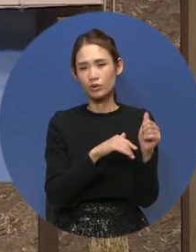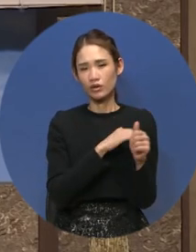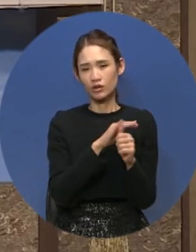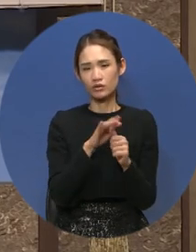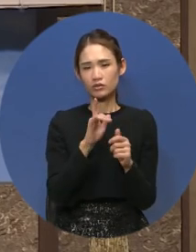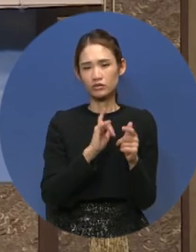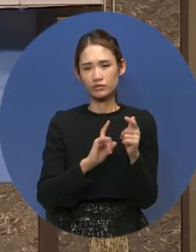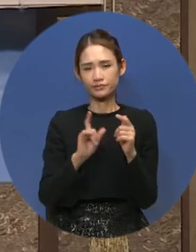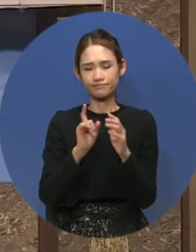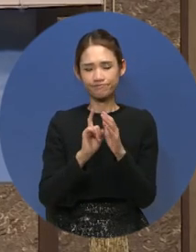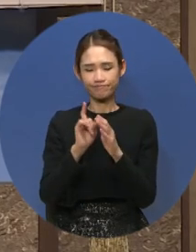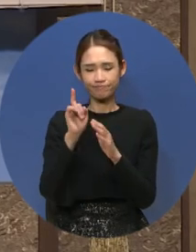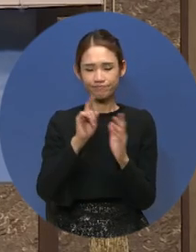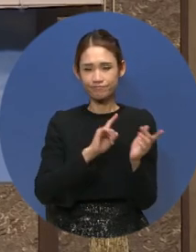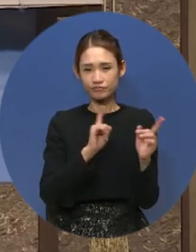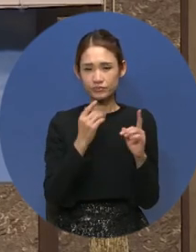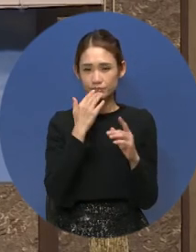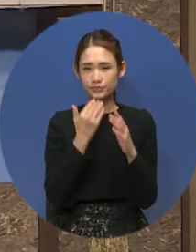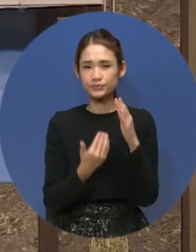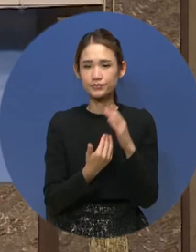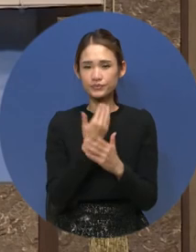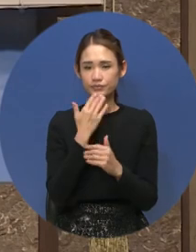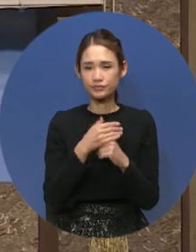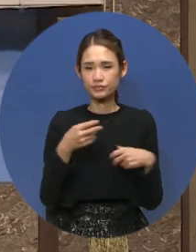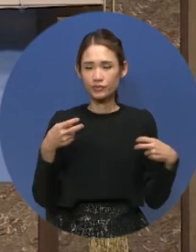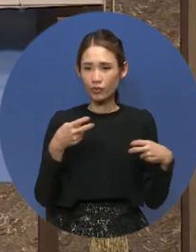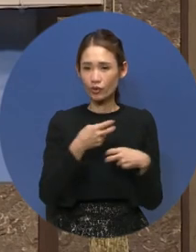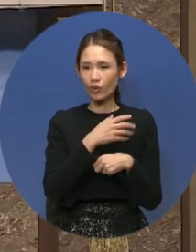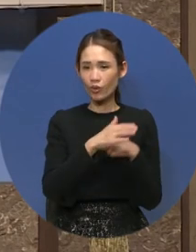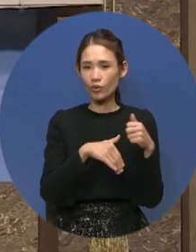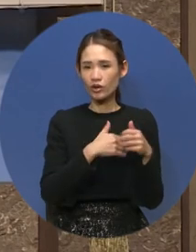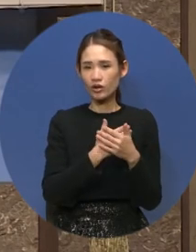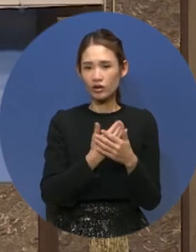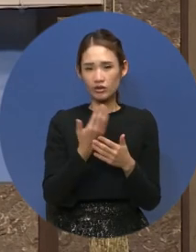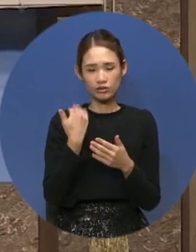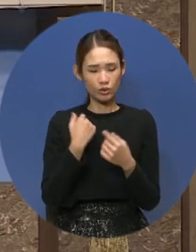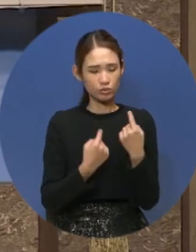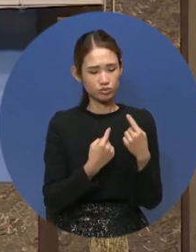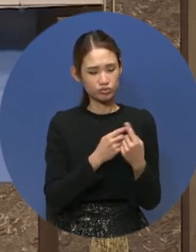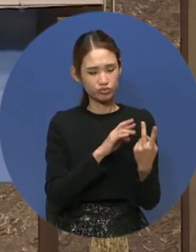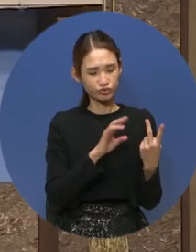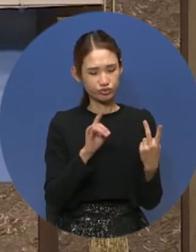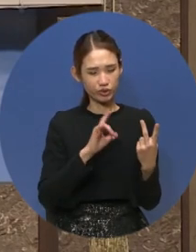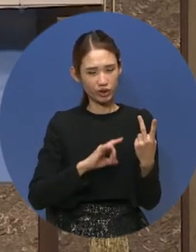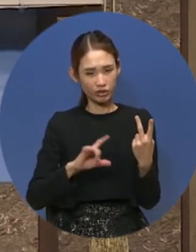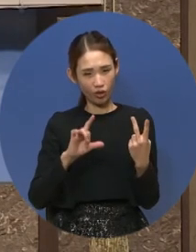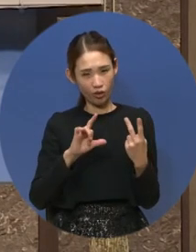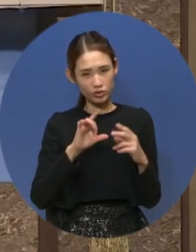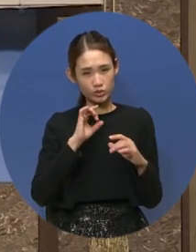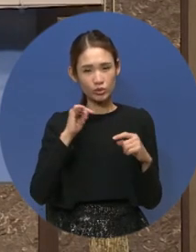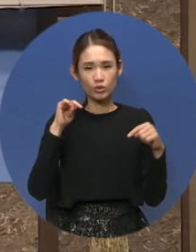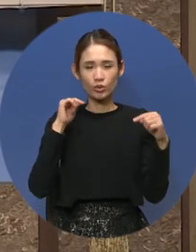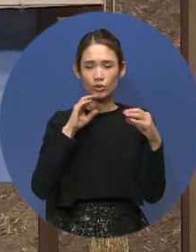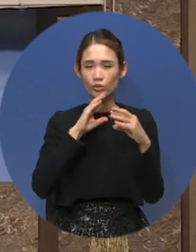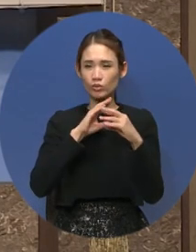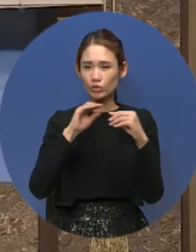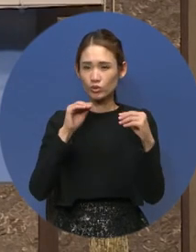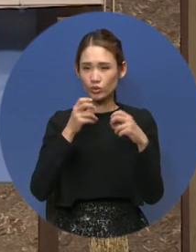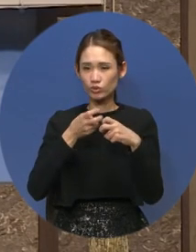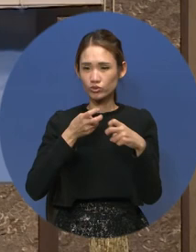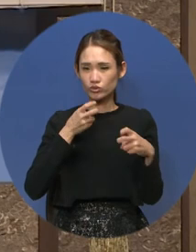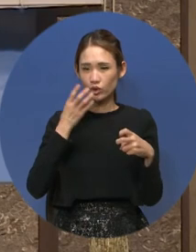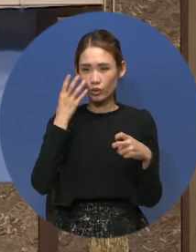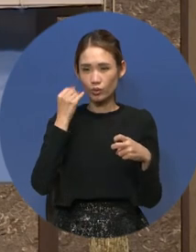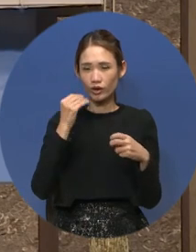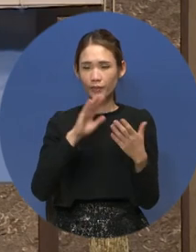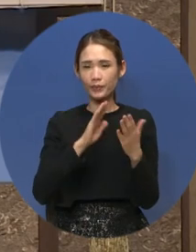상당히 업그레이드 되고 네. 교통환경도 기존보다 두 배 이상 소통이 되는, 원활하게 되는 그런